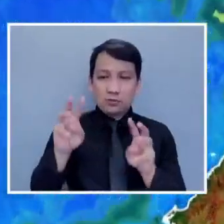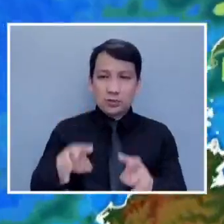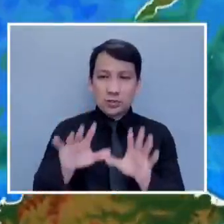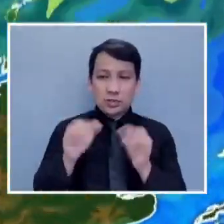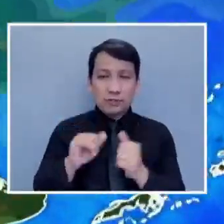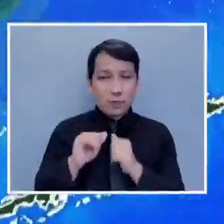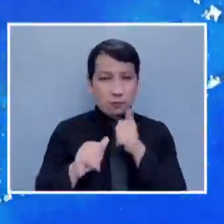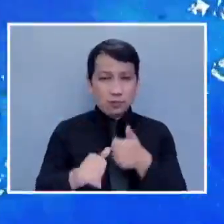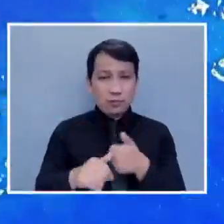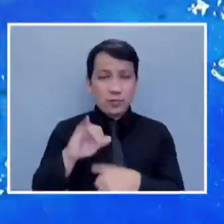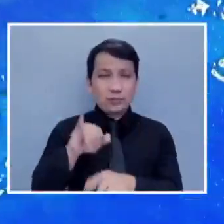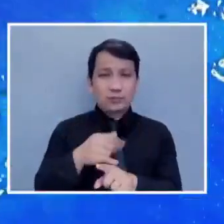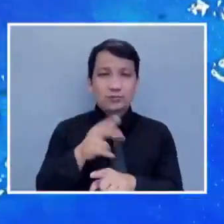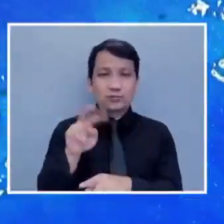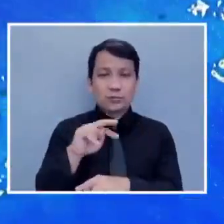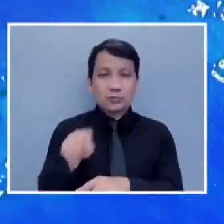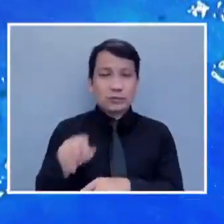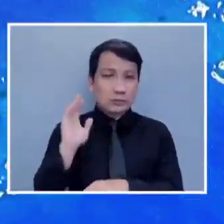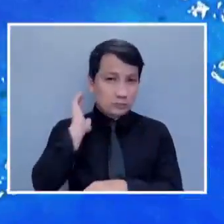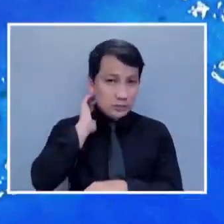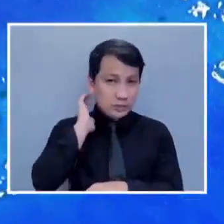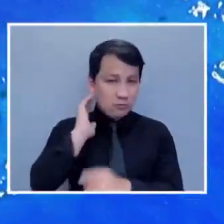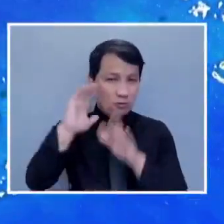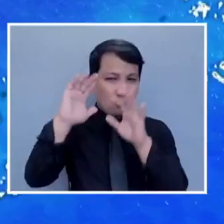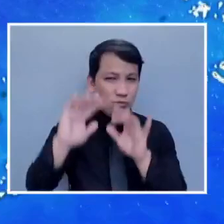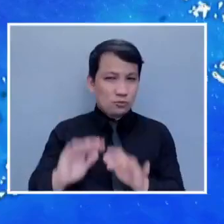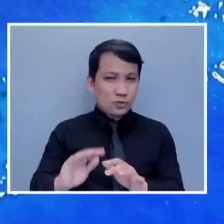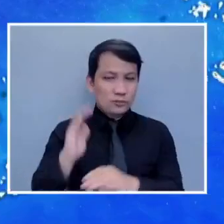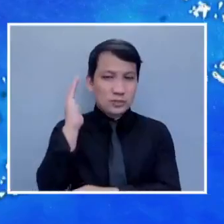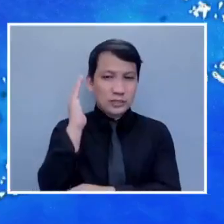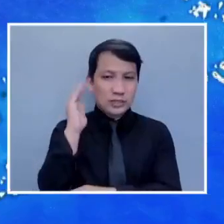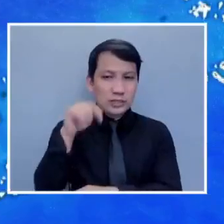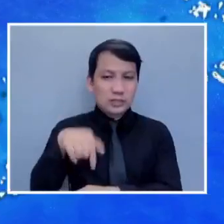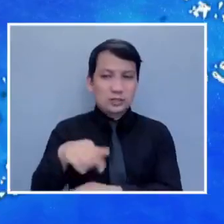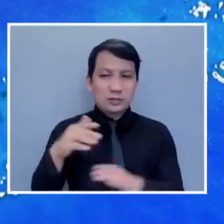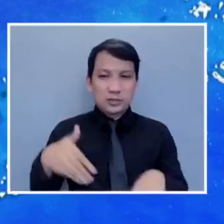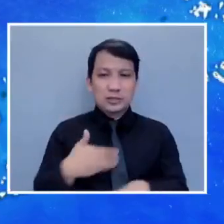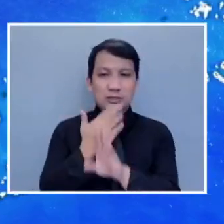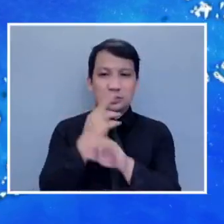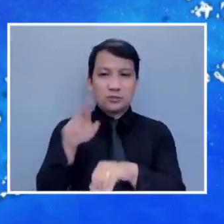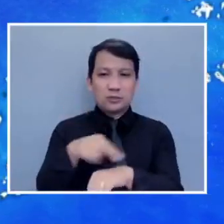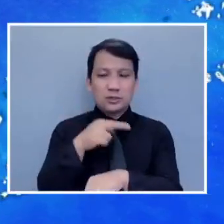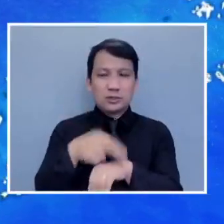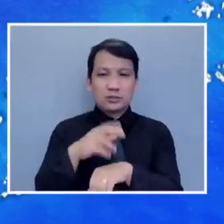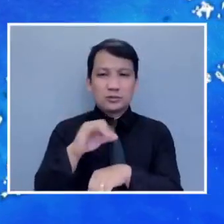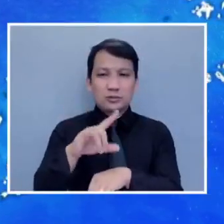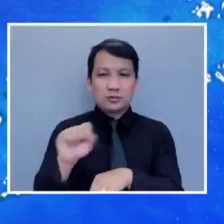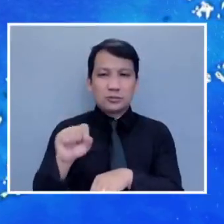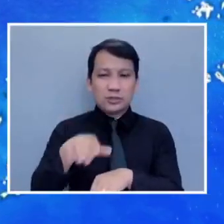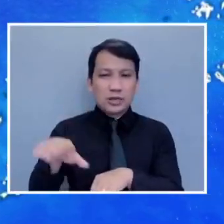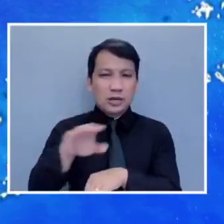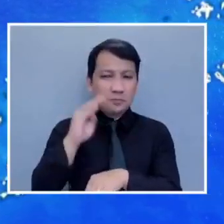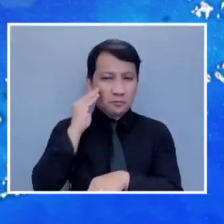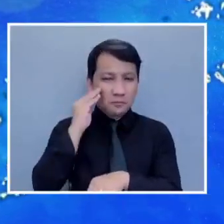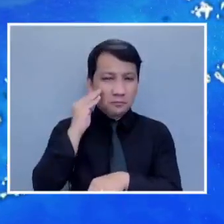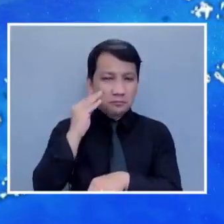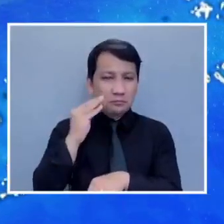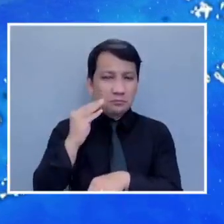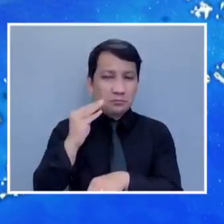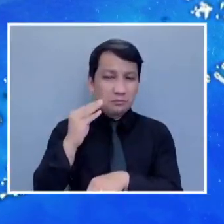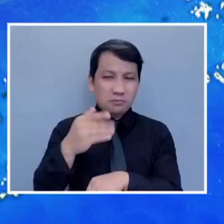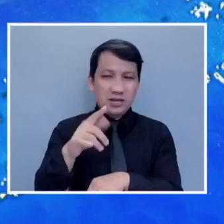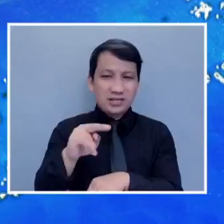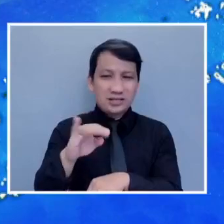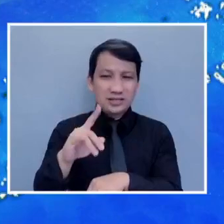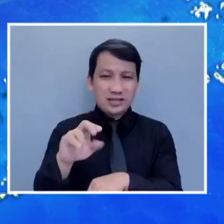bukas, June 22 sa Mindanao, maulan po bandang tanghali sa may Davao Region, Sokcergen at sa Maguindanao. Sa hapon, meron na rin